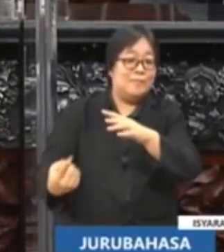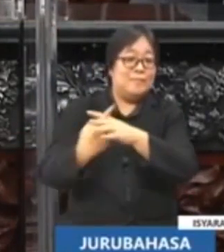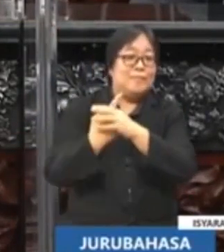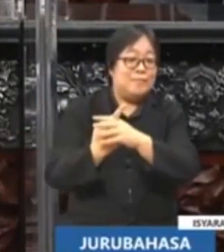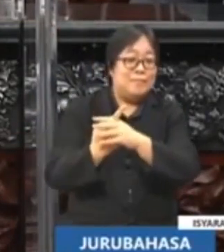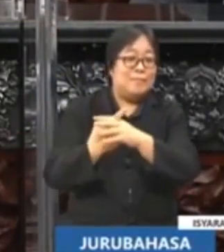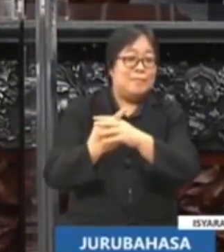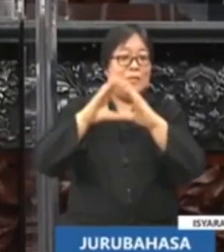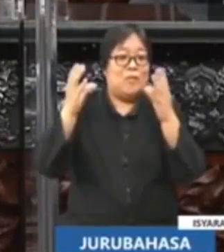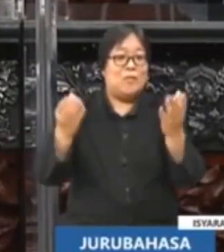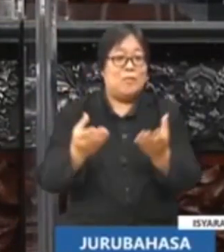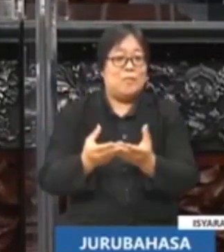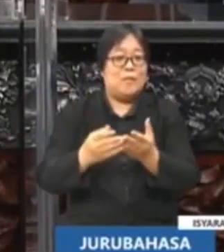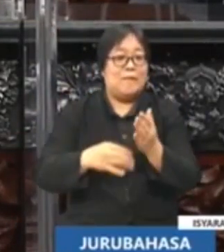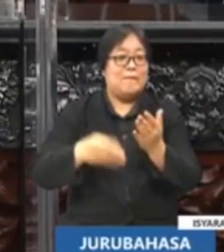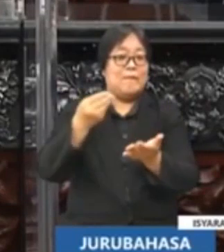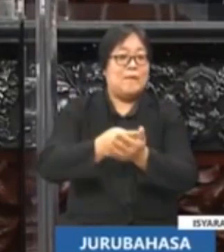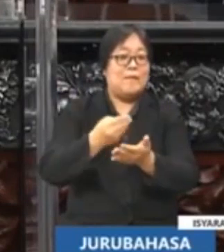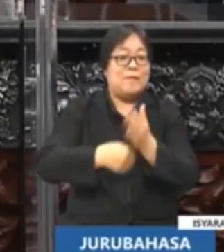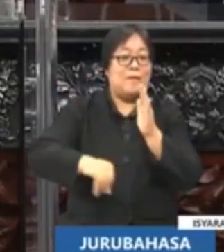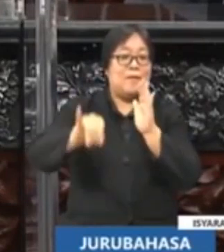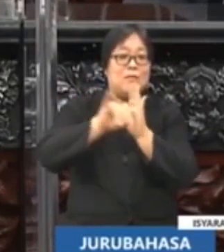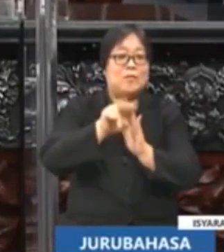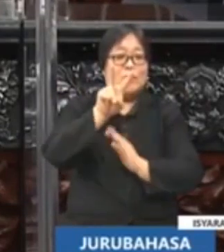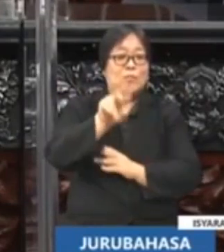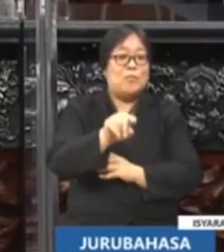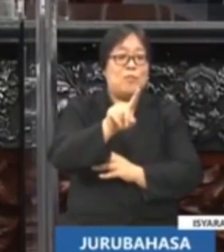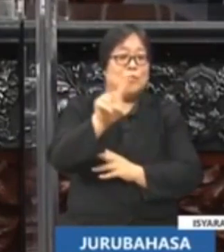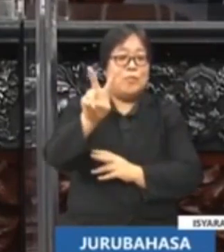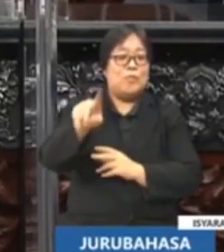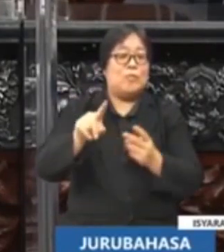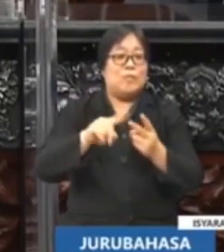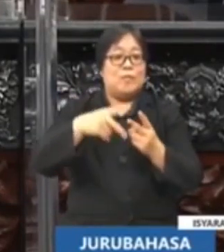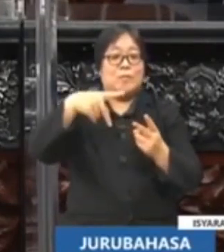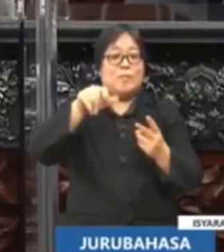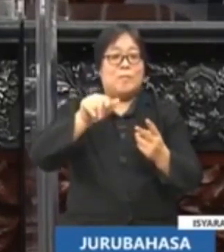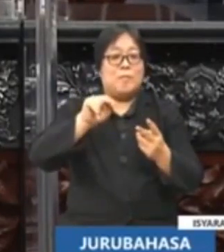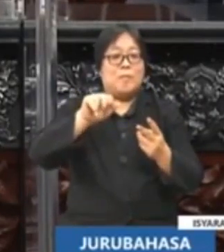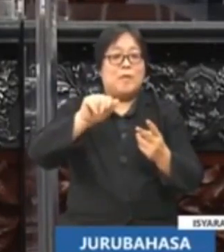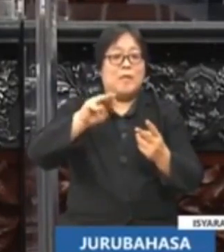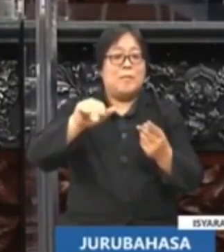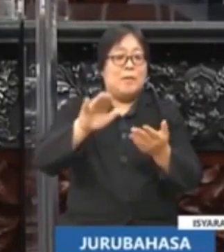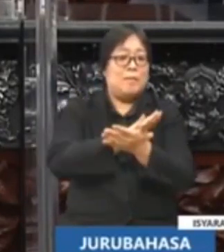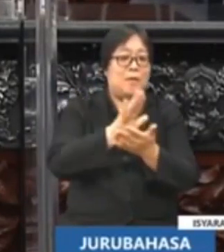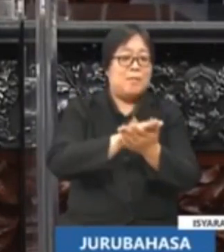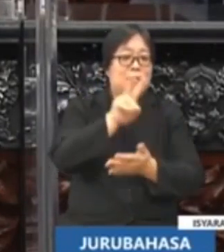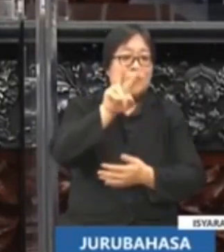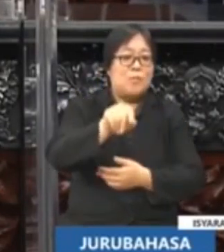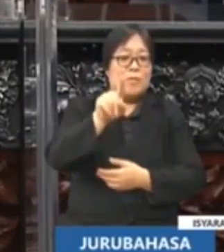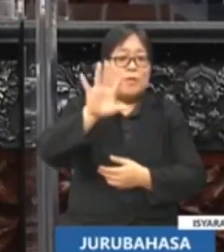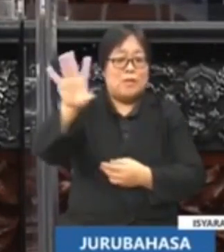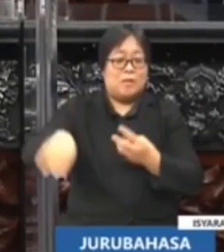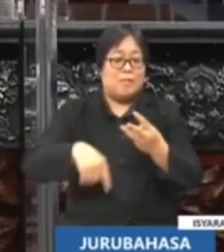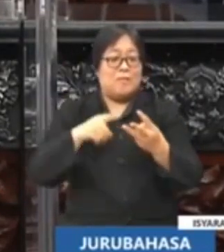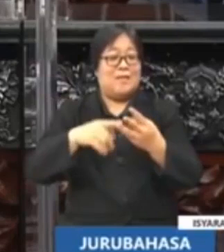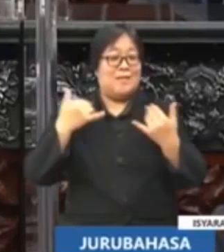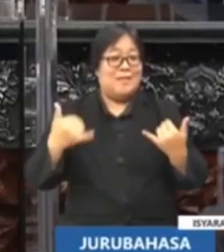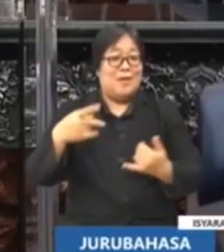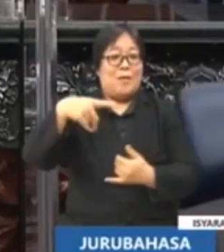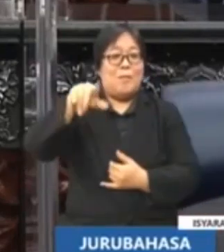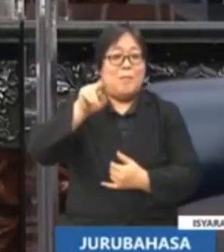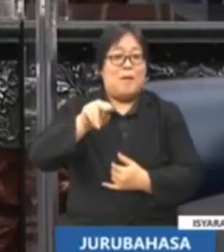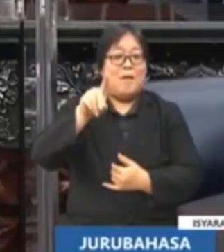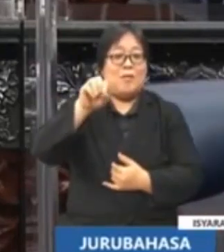Global venation integrity 20012 Panama Peppers double 12 dan sekarang